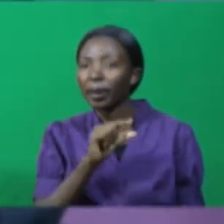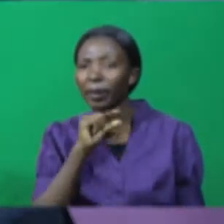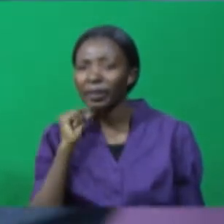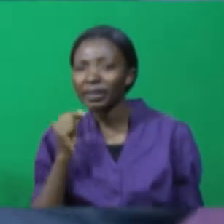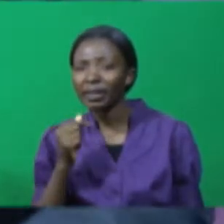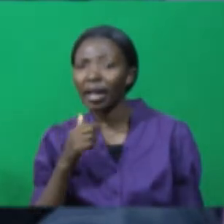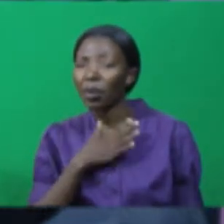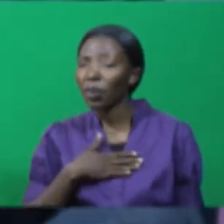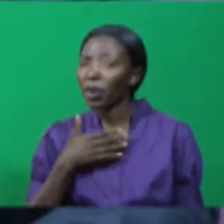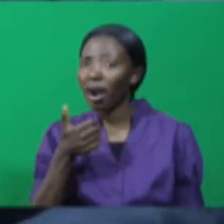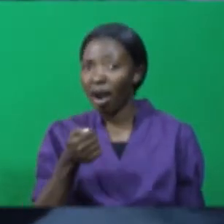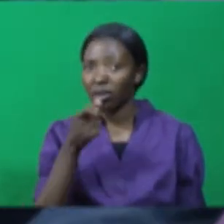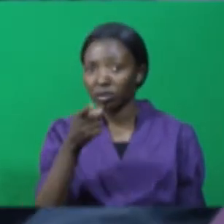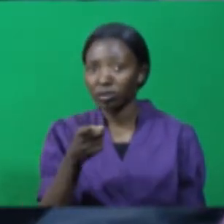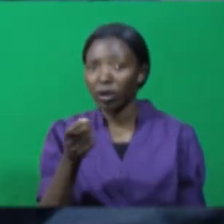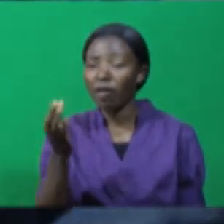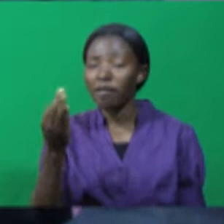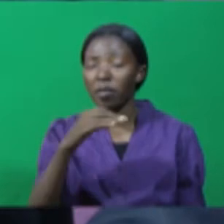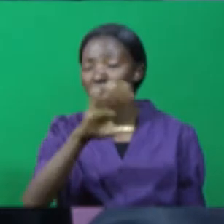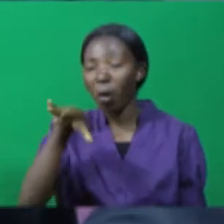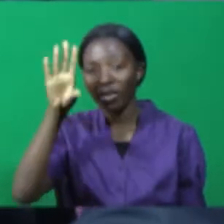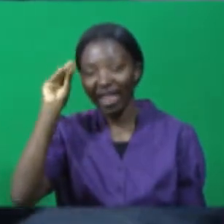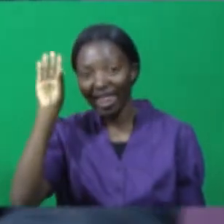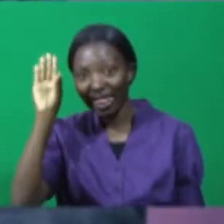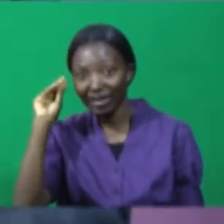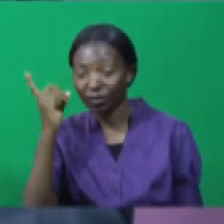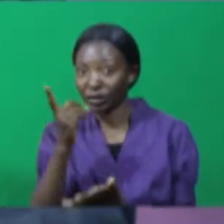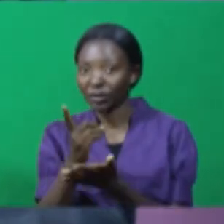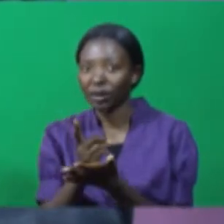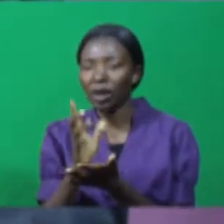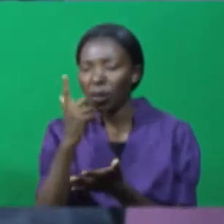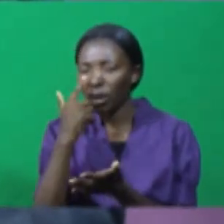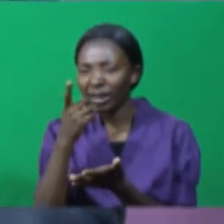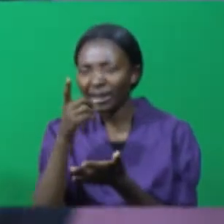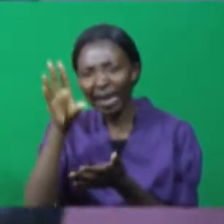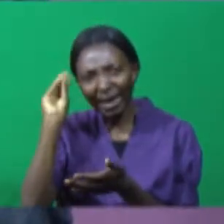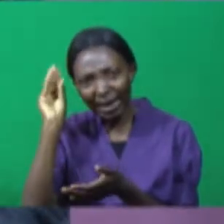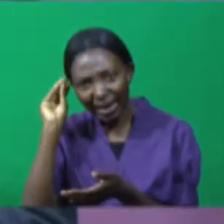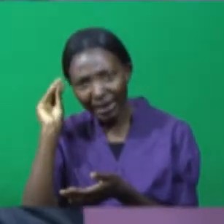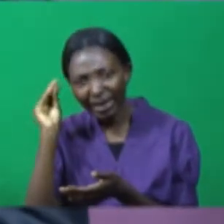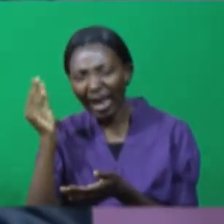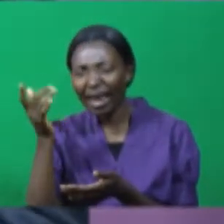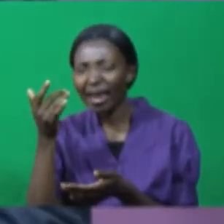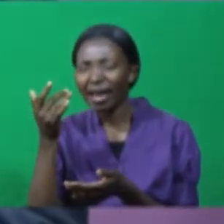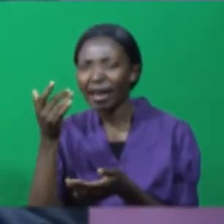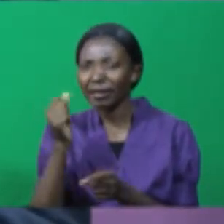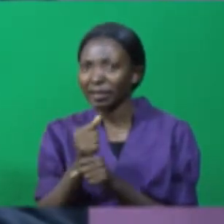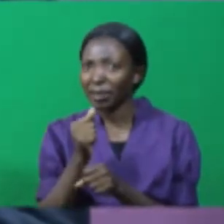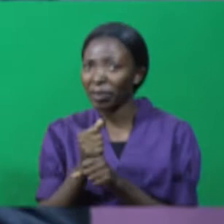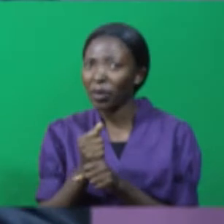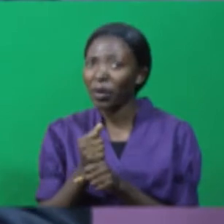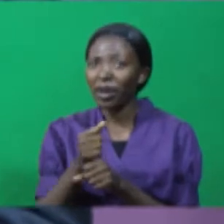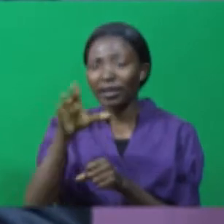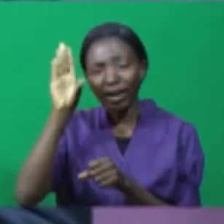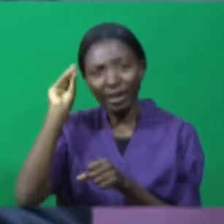Ndanchida kuti kukumbirai kuti pazvidzidzo zvinouya patine tichita zvidzidzo apa like zvidzidzo zvakapfura zvataiti Satan